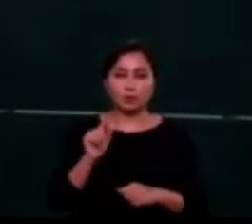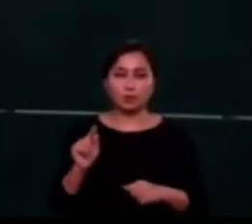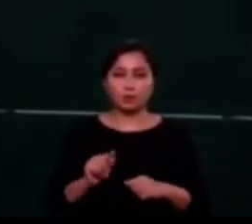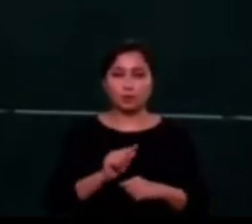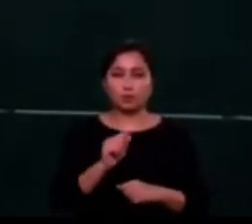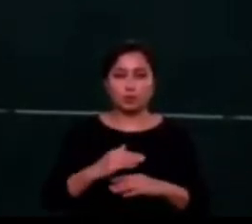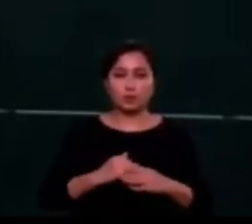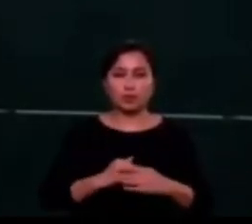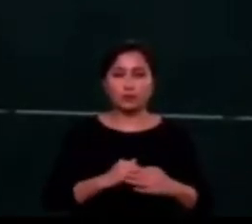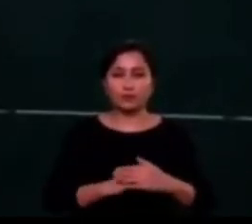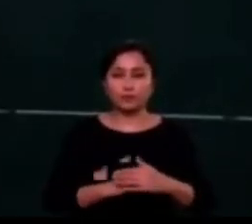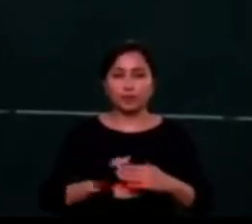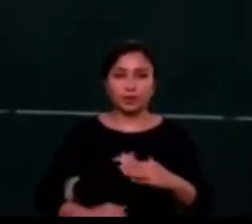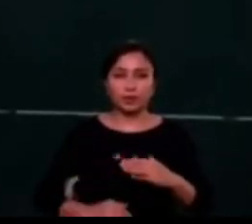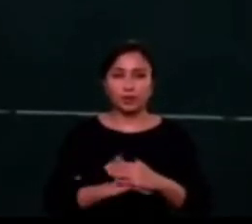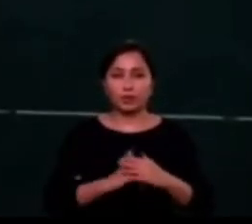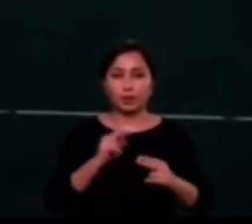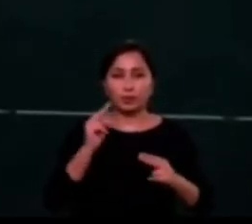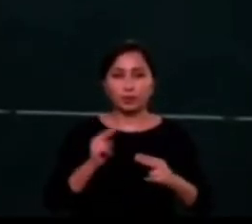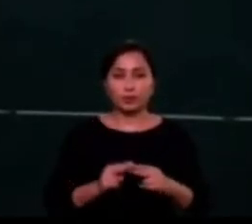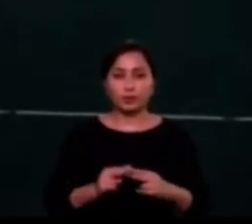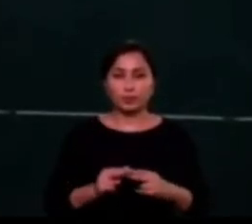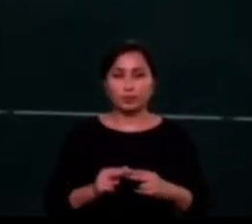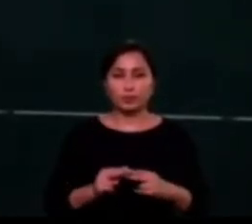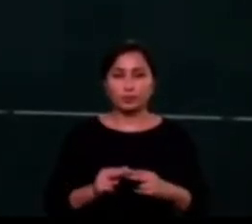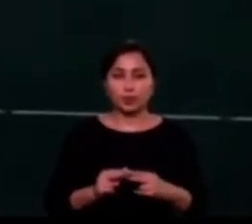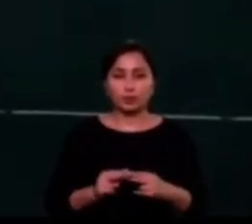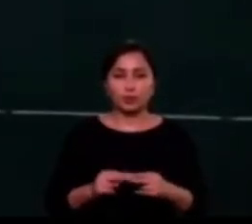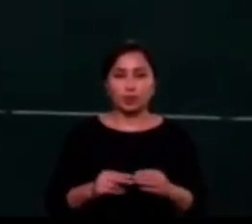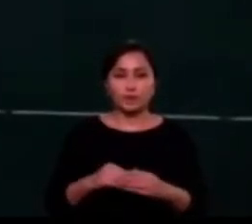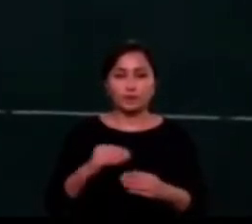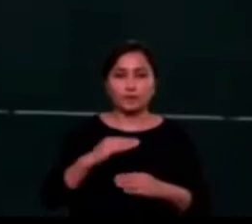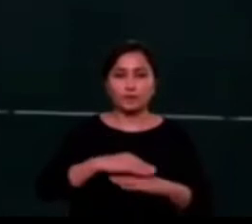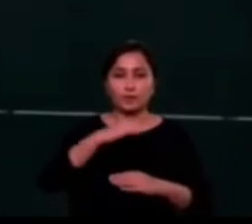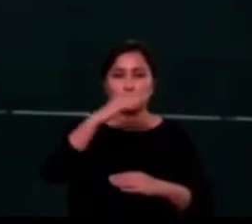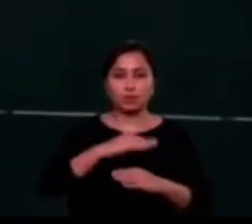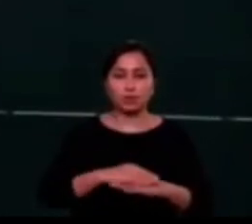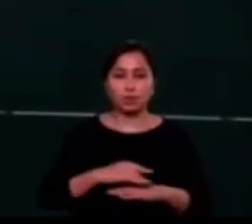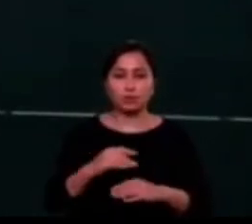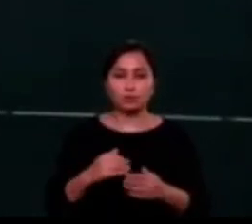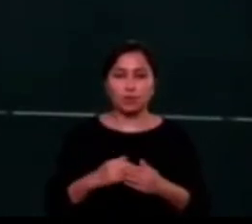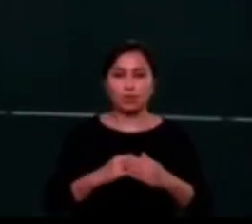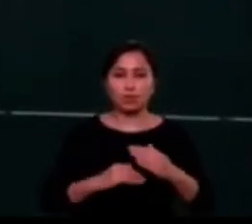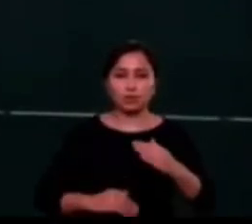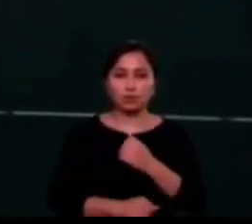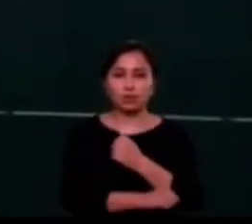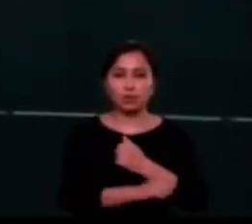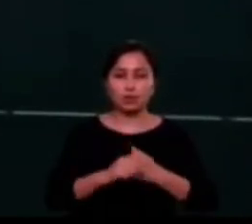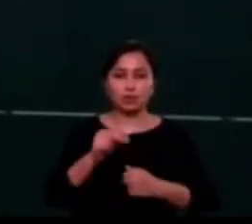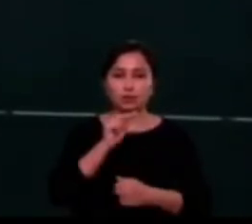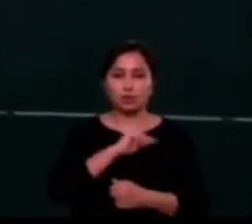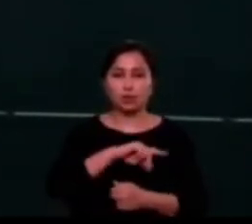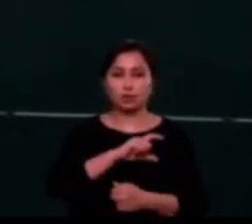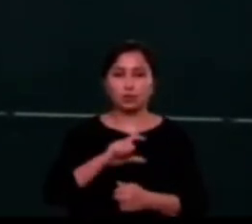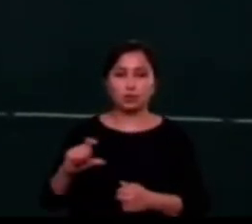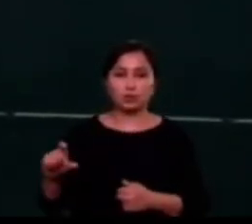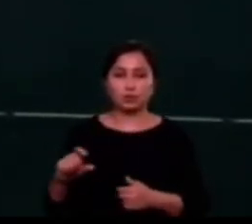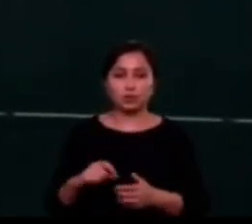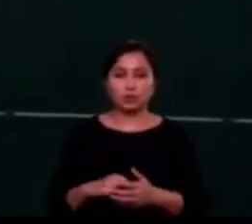Закругляем внизу и заканчиваем чуть выше нижней линеечки рабочей